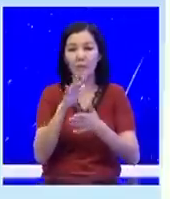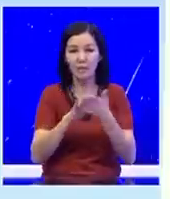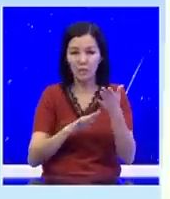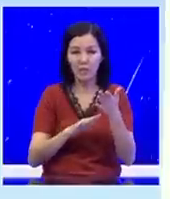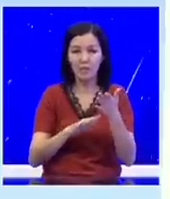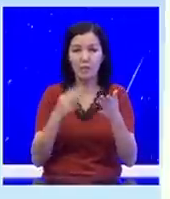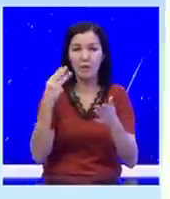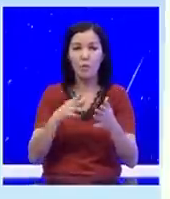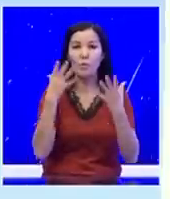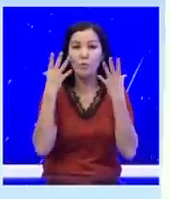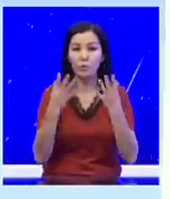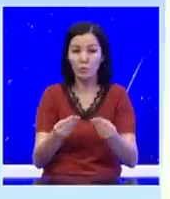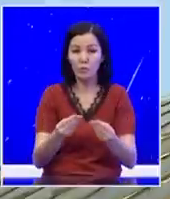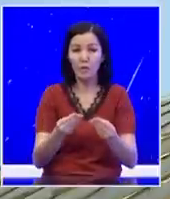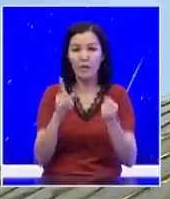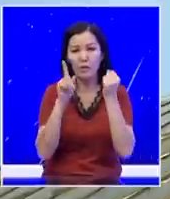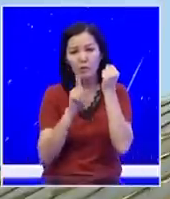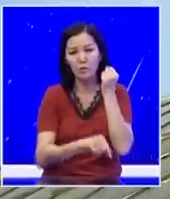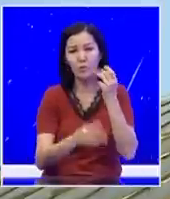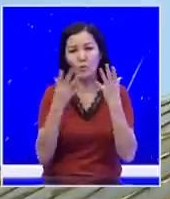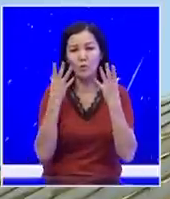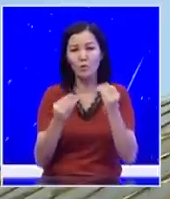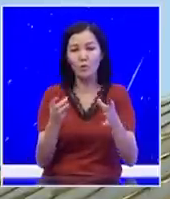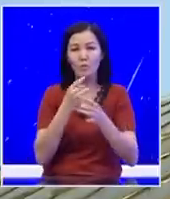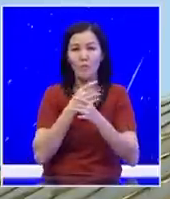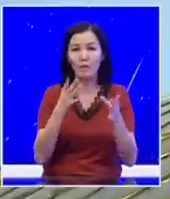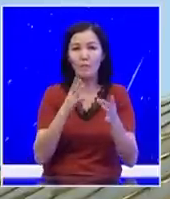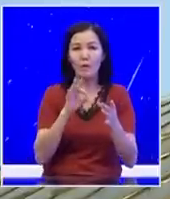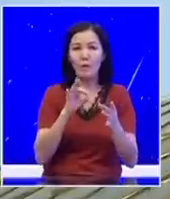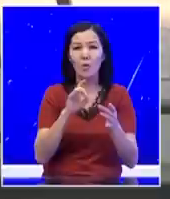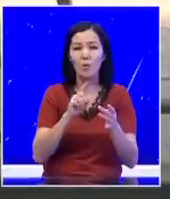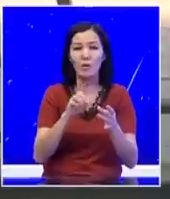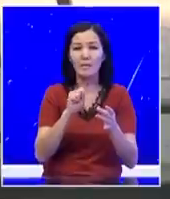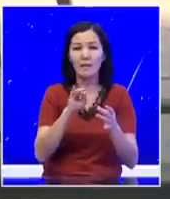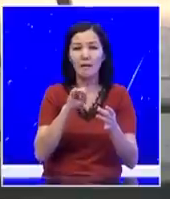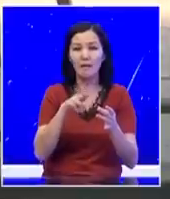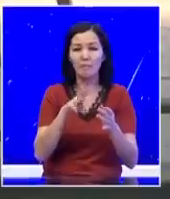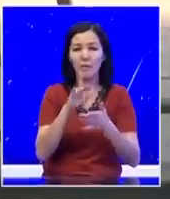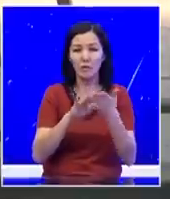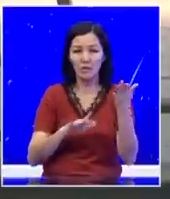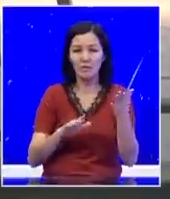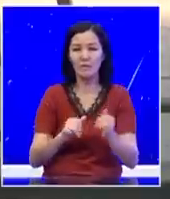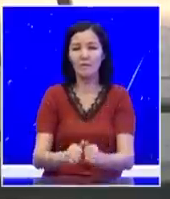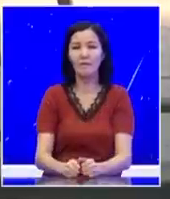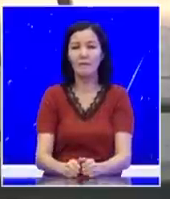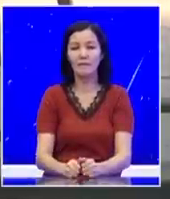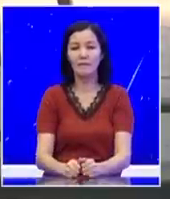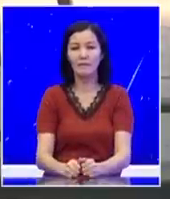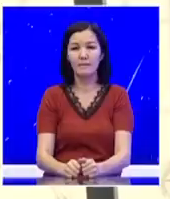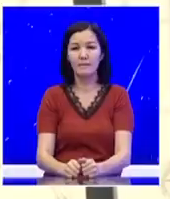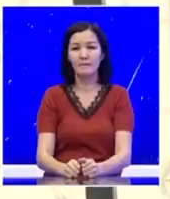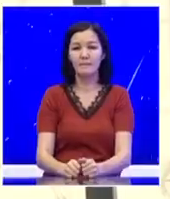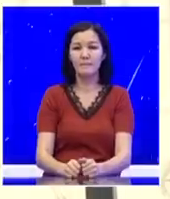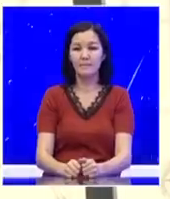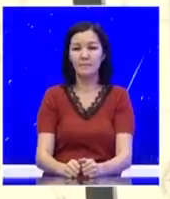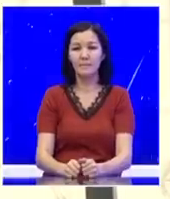Яғни 30 күнді құрайды. Оның соңы мұсылман әлемінің мейрамы ораза айтпен ұласады. Амина Құдайберген, Ержан